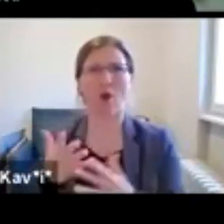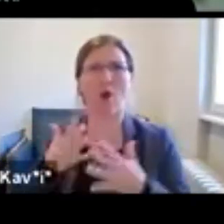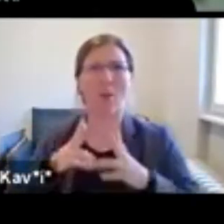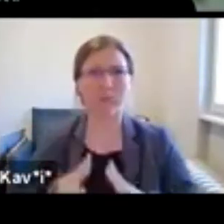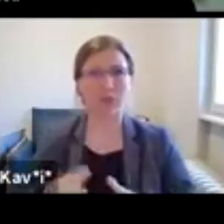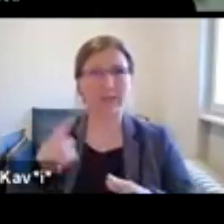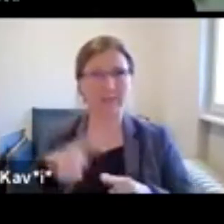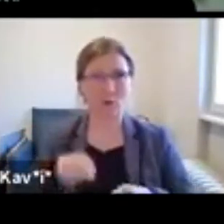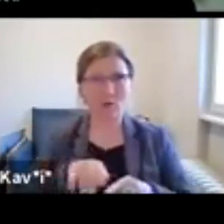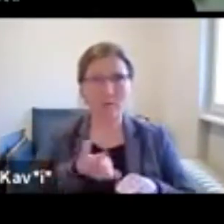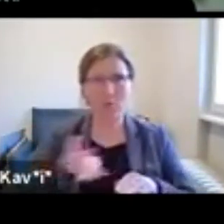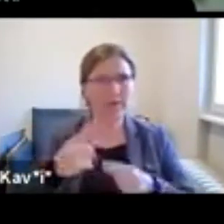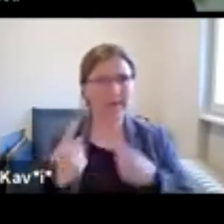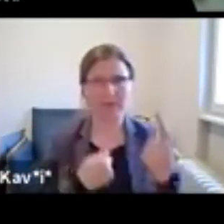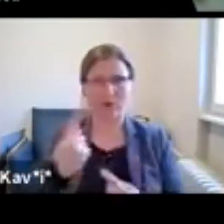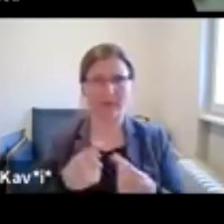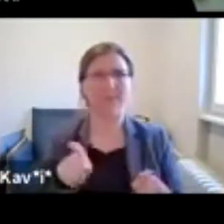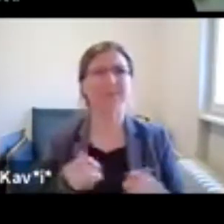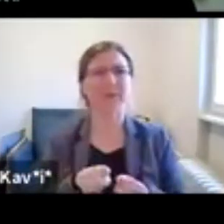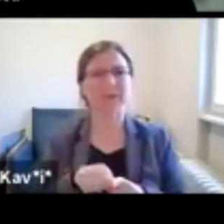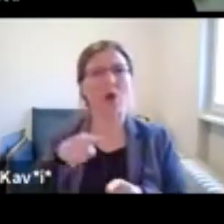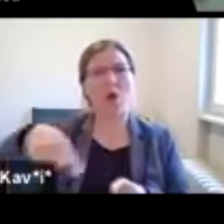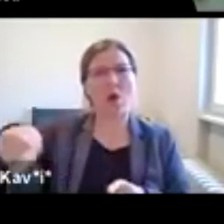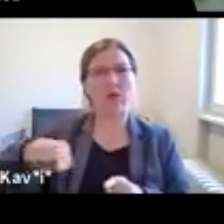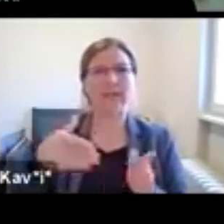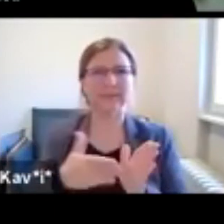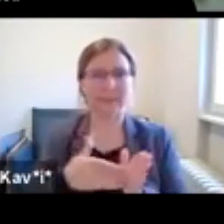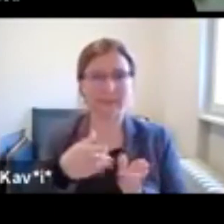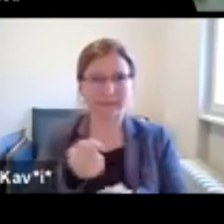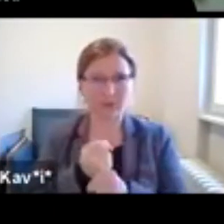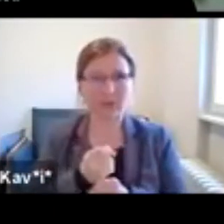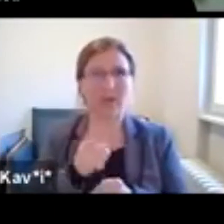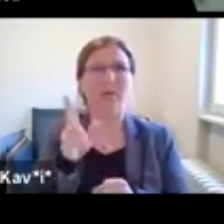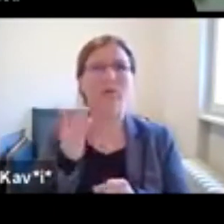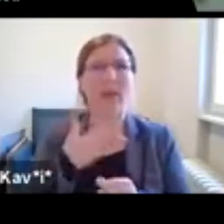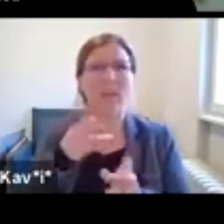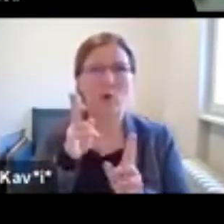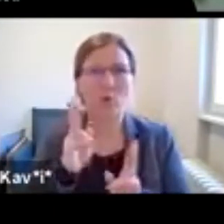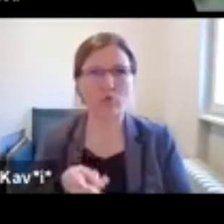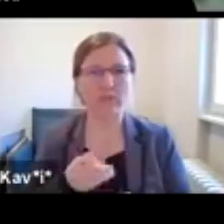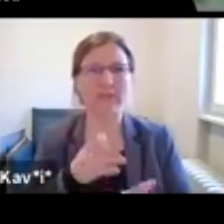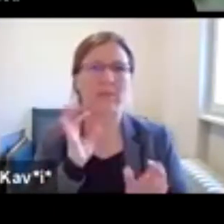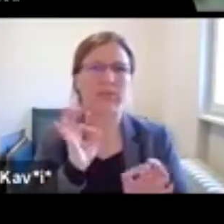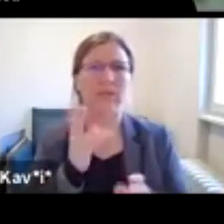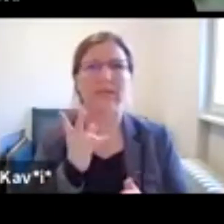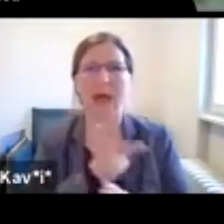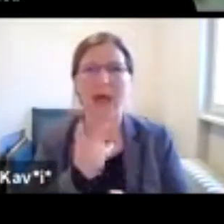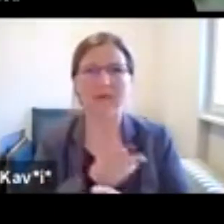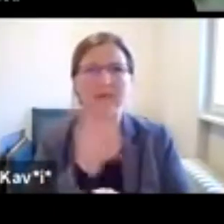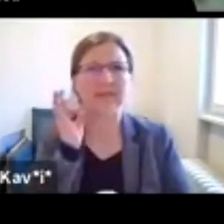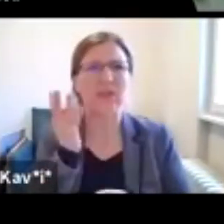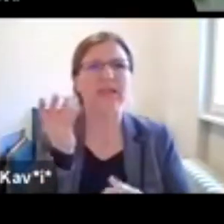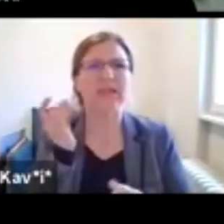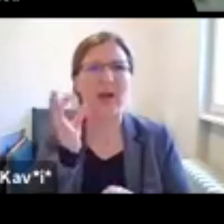ovog, kao što je zadržavanje dnevne rutine, postizanje ravnoteže između poslovnih obaveza i slobodnih aktivnosti,